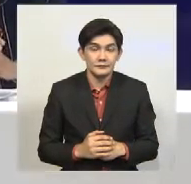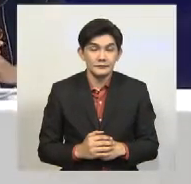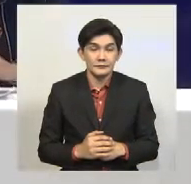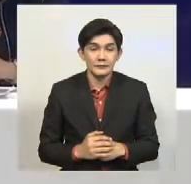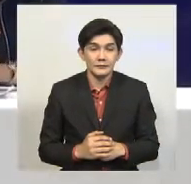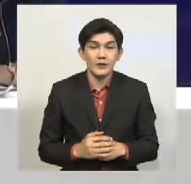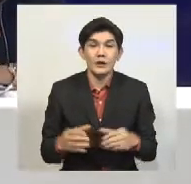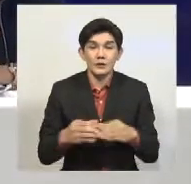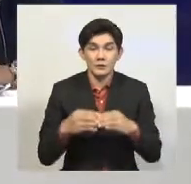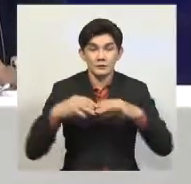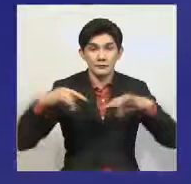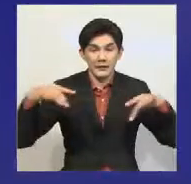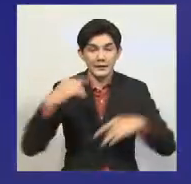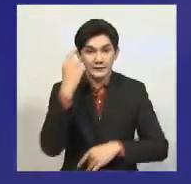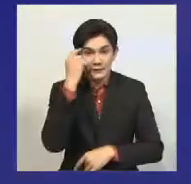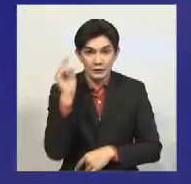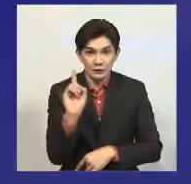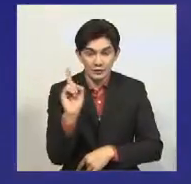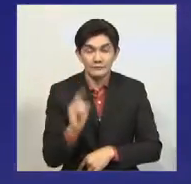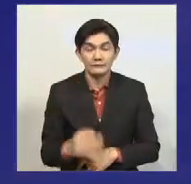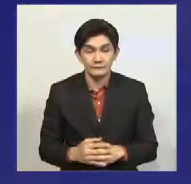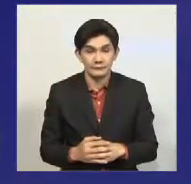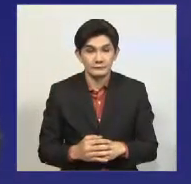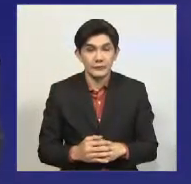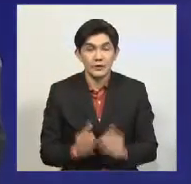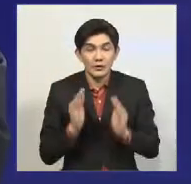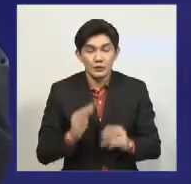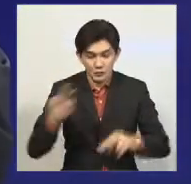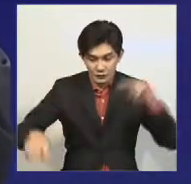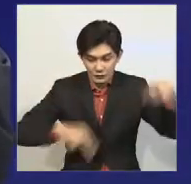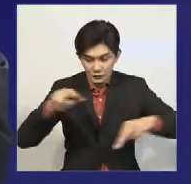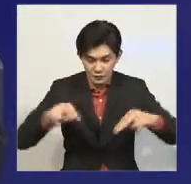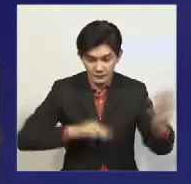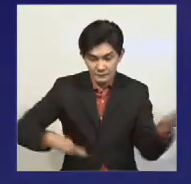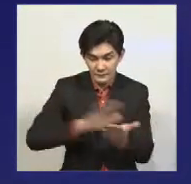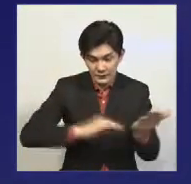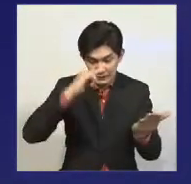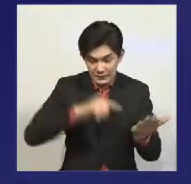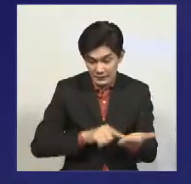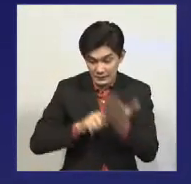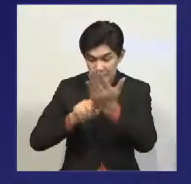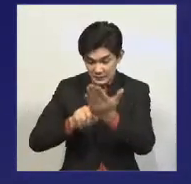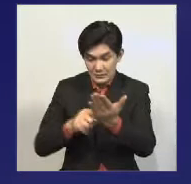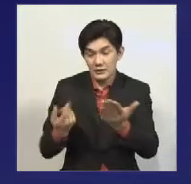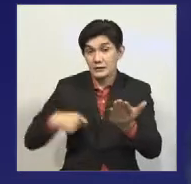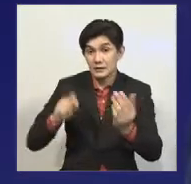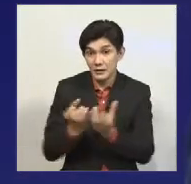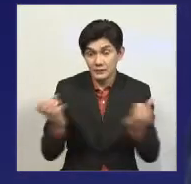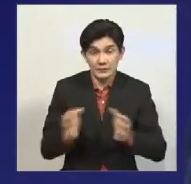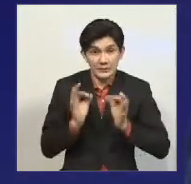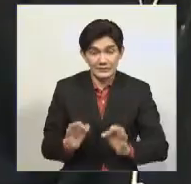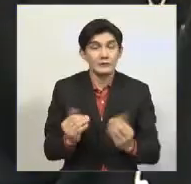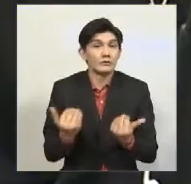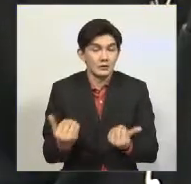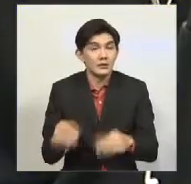ด้านพรรคร่วมฝ่ายค้านเห็นนะครับว่าเป็นเรื่องที่ดีที่ผู้ตรวจการแผ่นดินได้ยื่นเรื่องให้ศาลรัฐธรรมนูญวินิจฉัยชี้ขาด